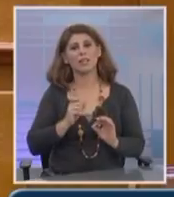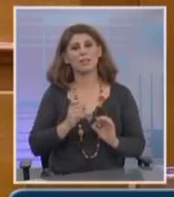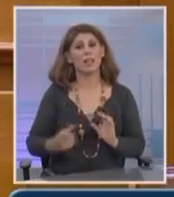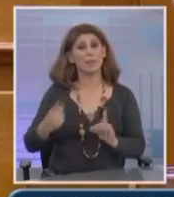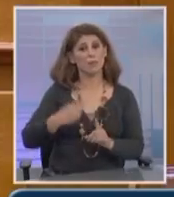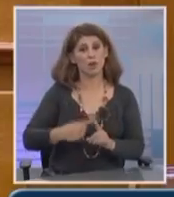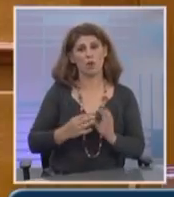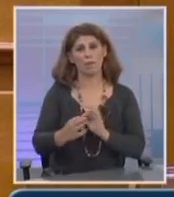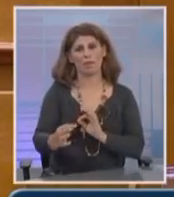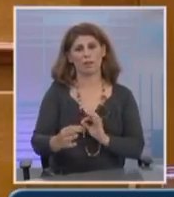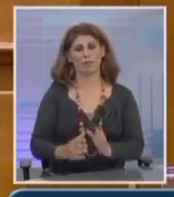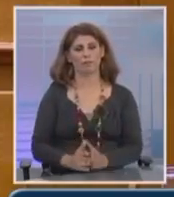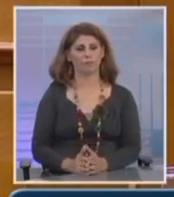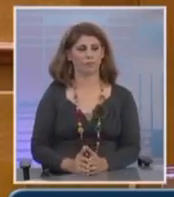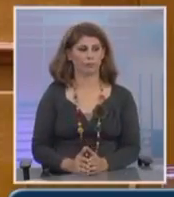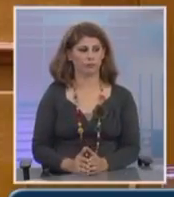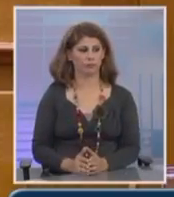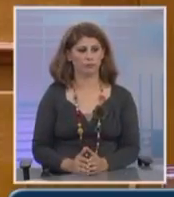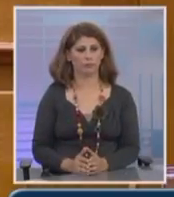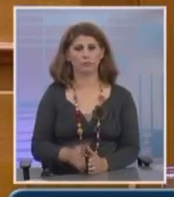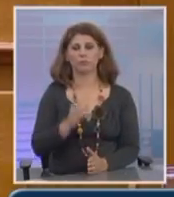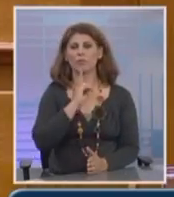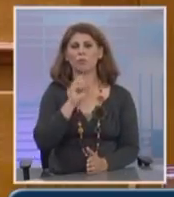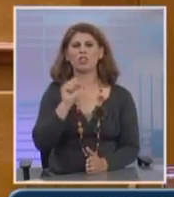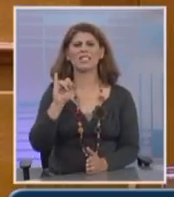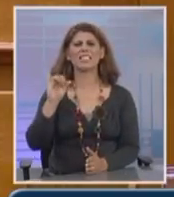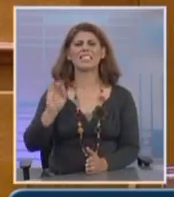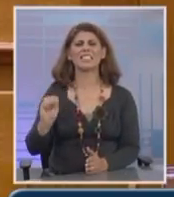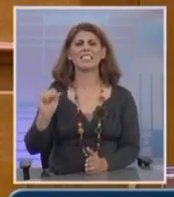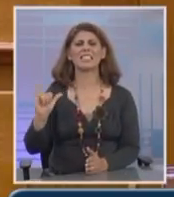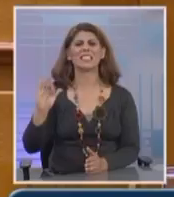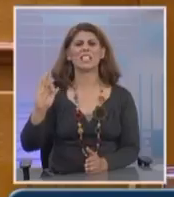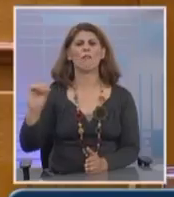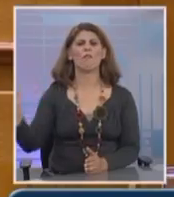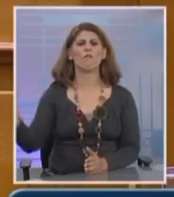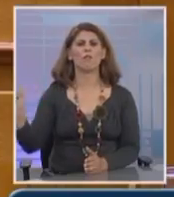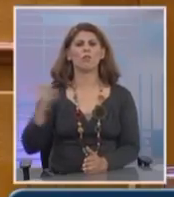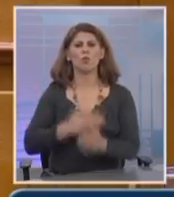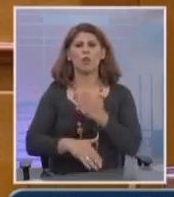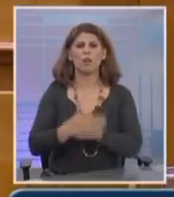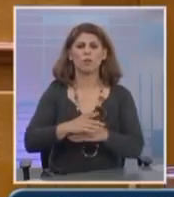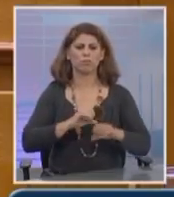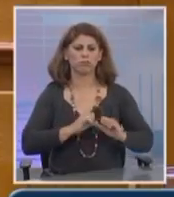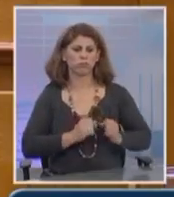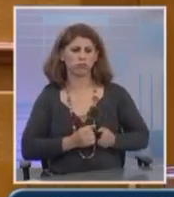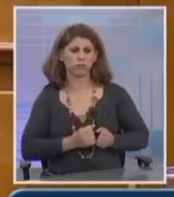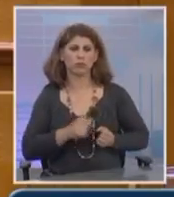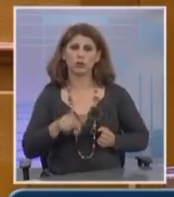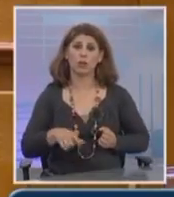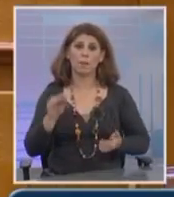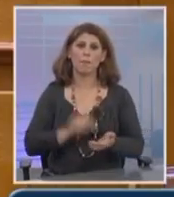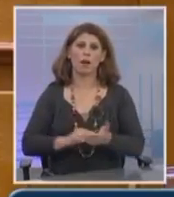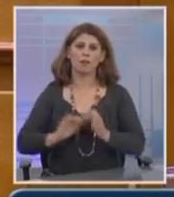άλλα επιπλέον μέτρα. Και σαν το Σύσυφο, η ελληνική κοινωνία, κουρασμένη και απογοητευμένη, καλείται να